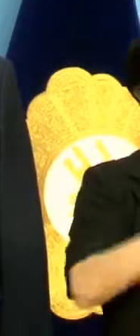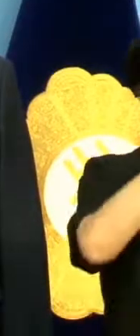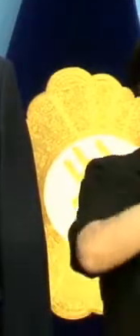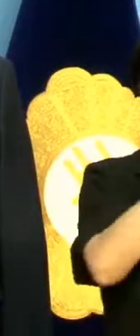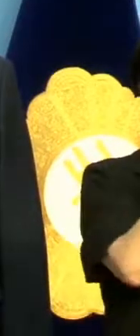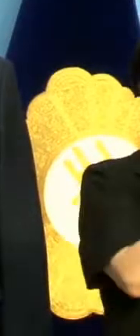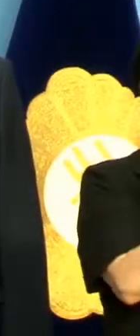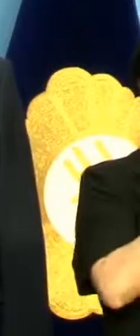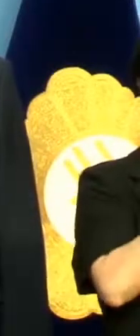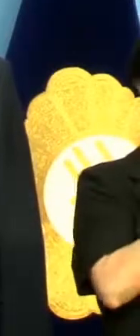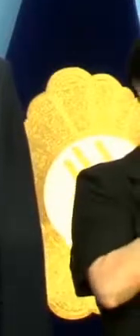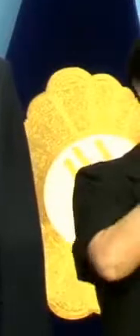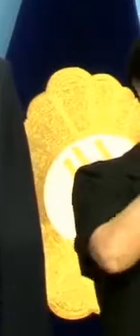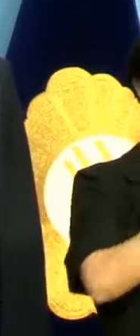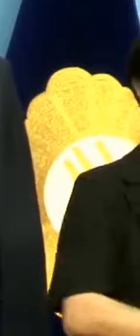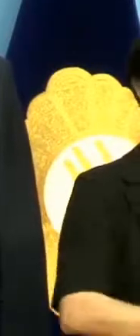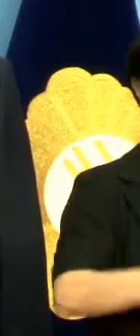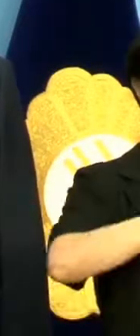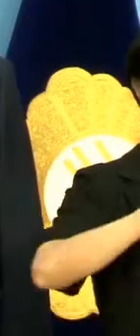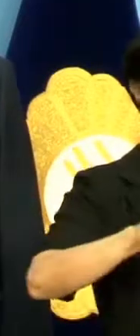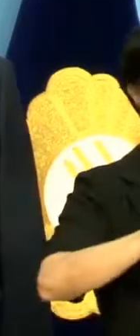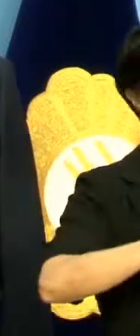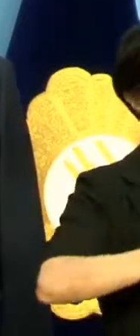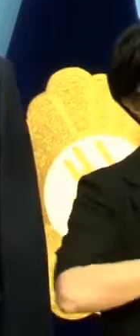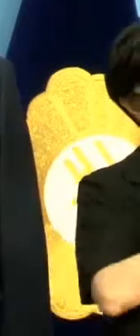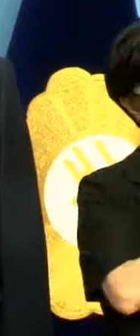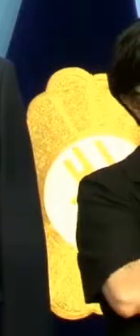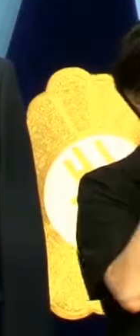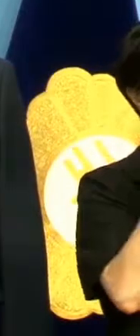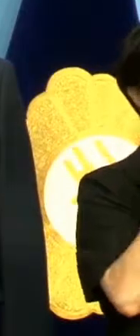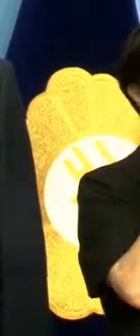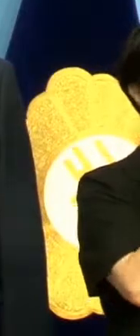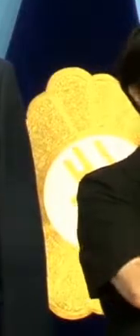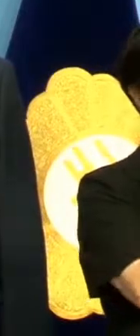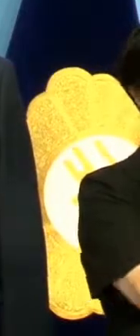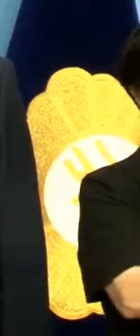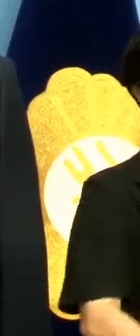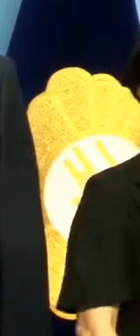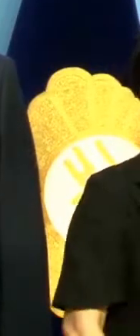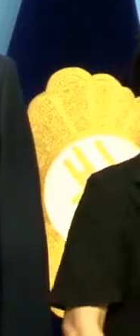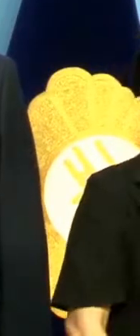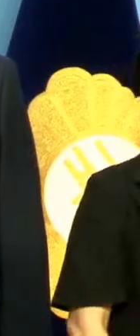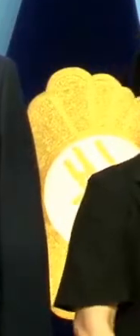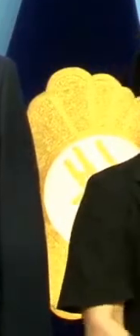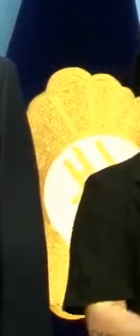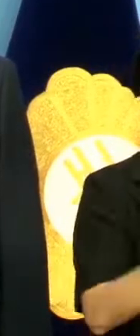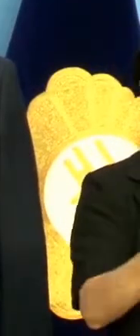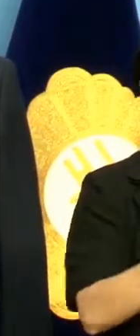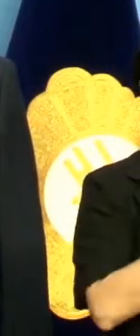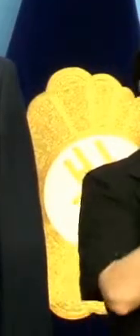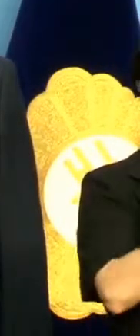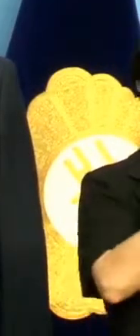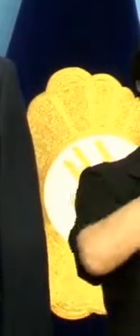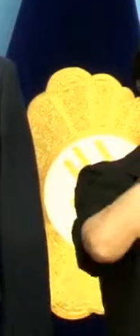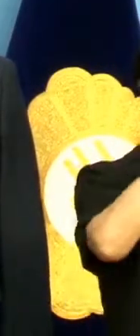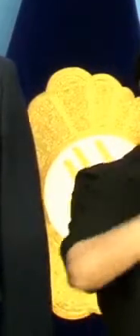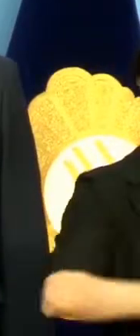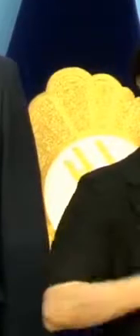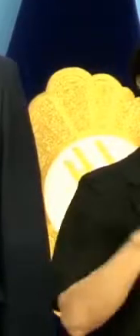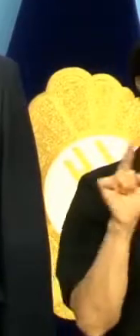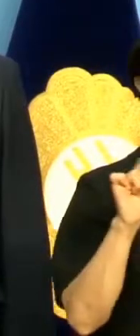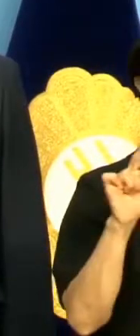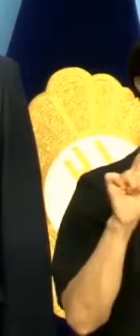관련한 부분은 별도로 고발 어져 침이 했습니다 이번에 고발하는 구체적인 내용은